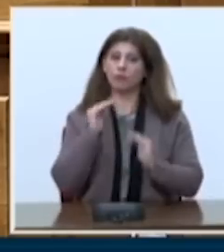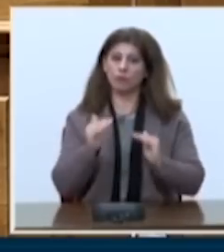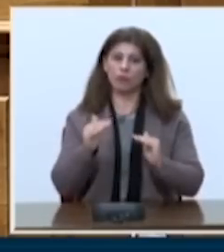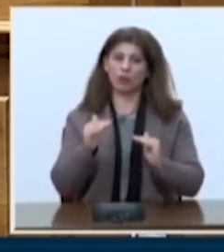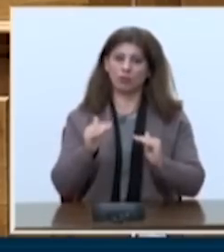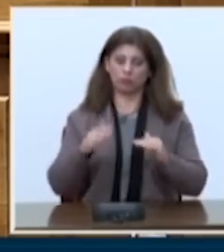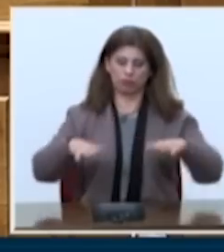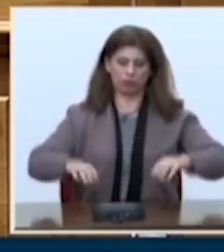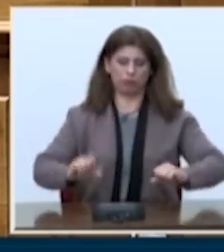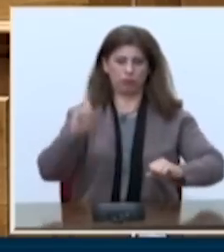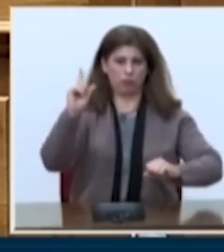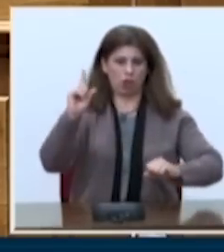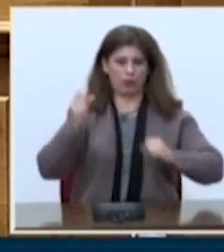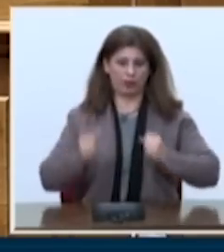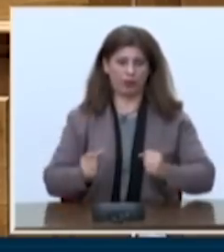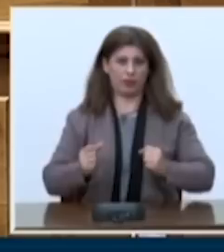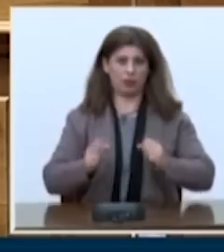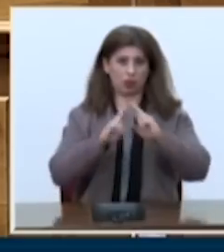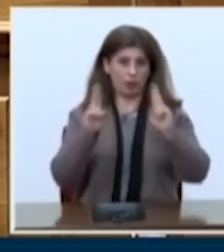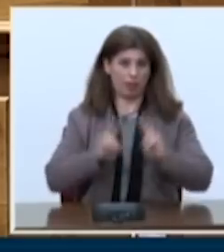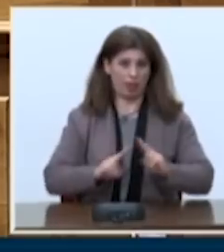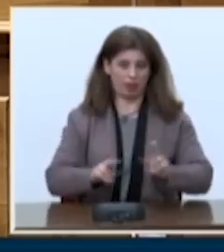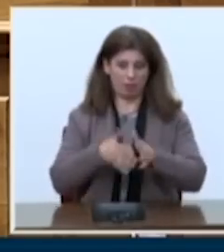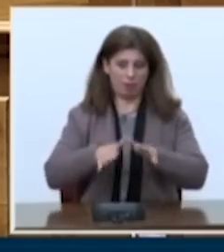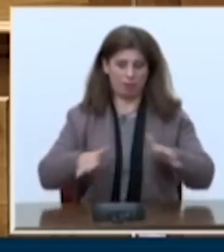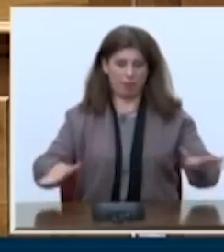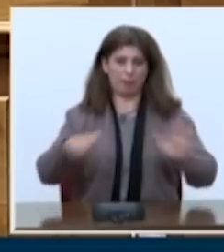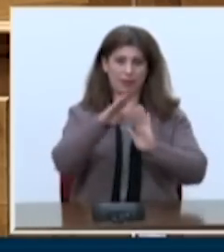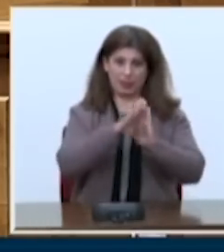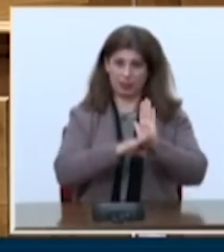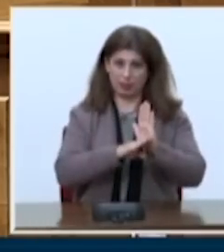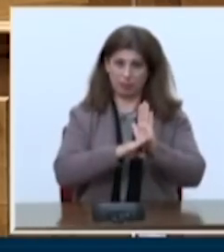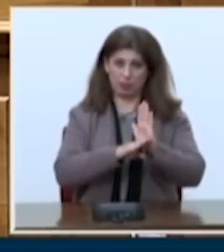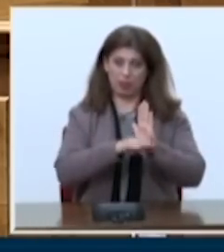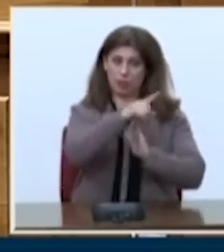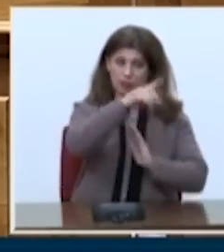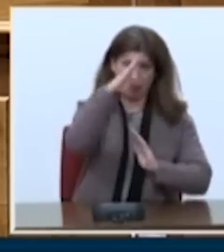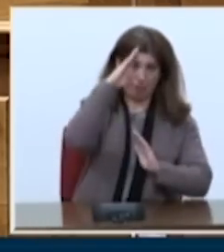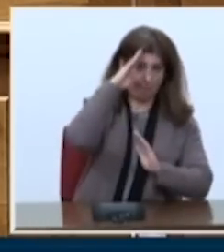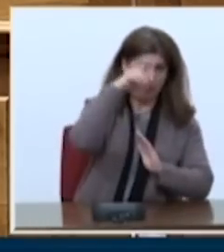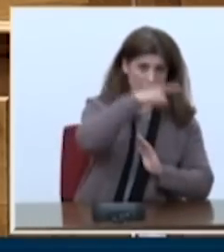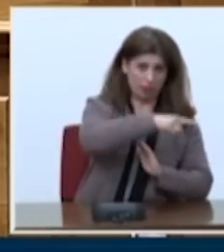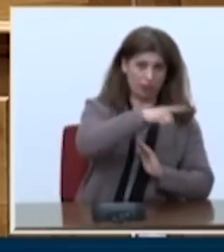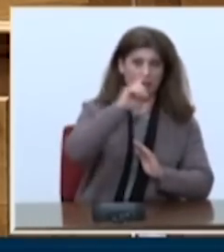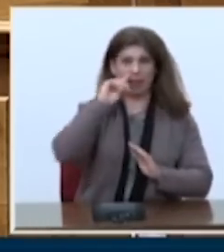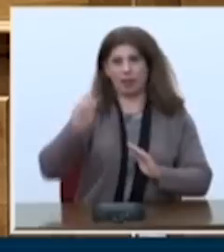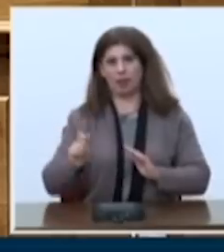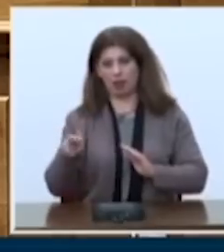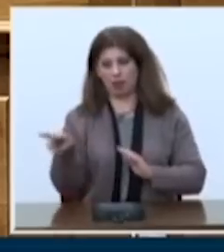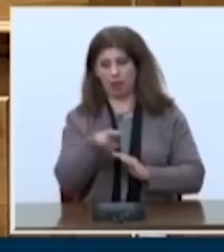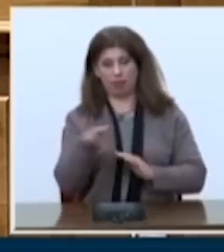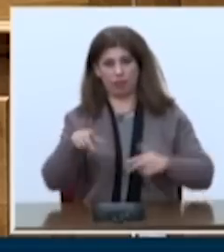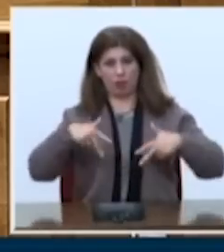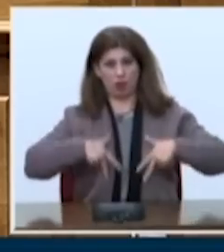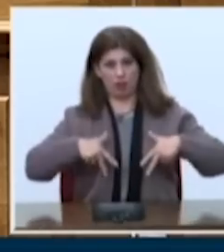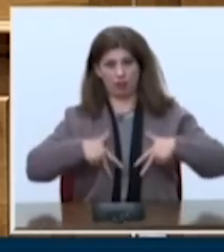πρωτοκαθεδρία στο διεθνές ιμπεριαλιστικό σύστημα, κυρίως ανάμεσα σε Ηνωμένες Πολιτείες και Κίνα. Με την ιστορία